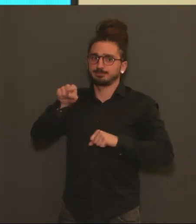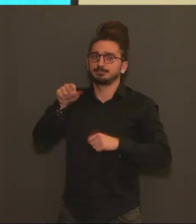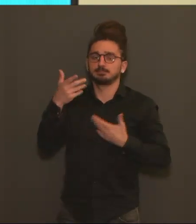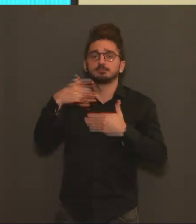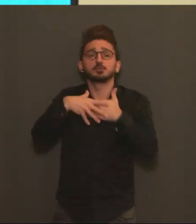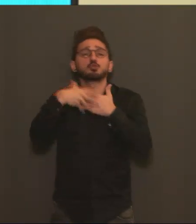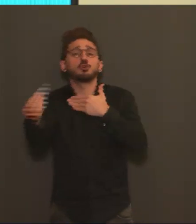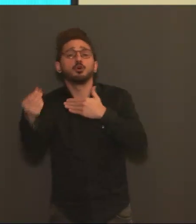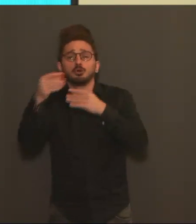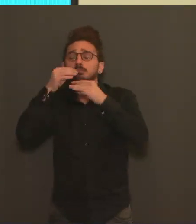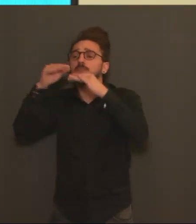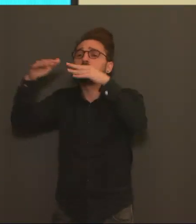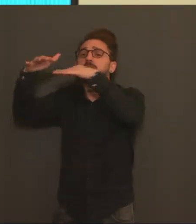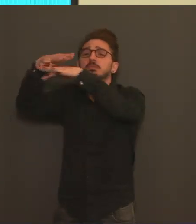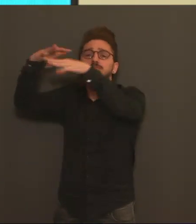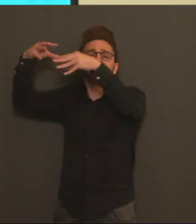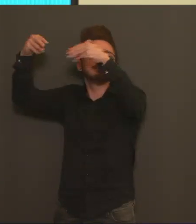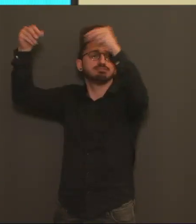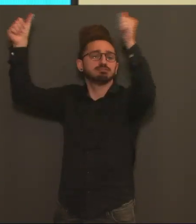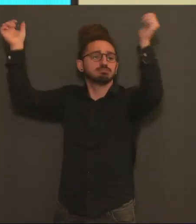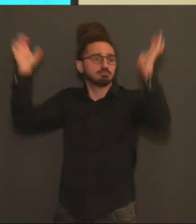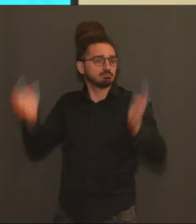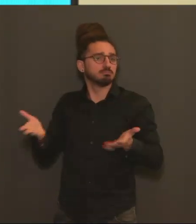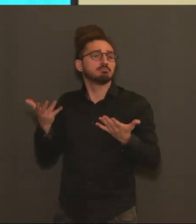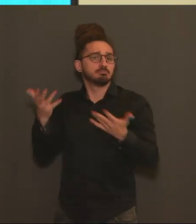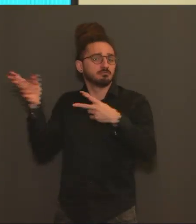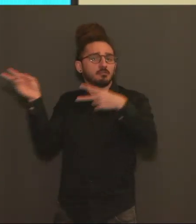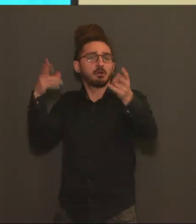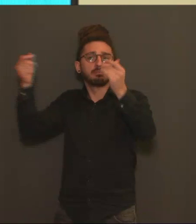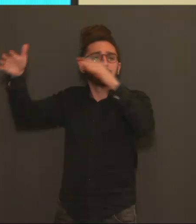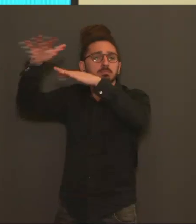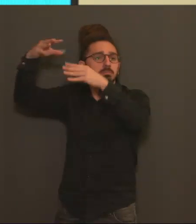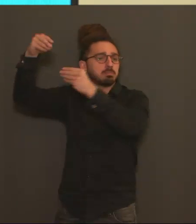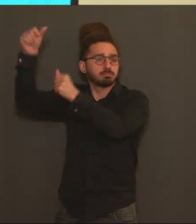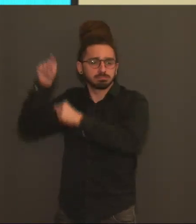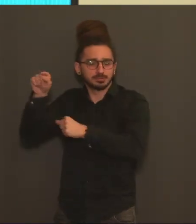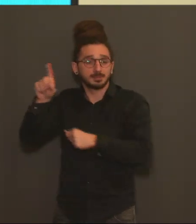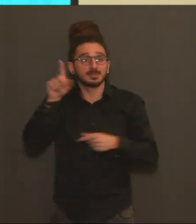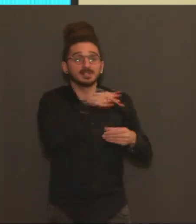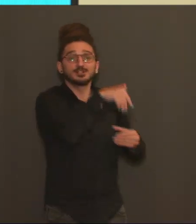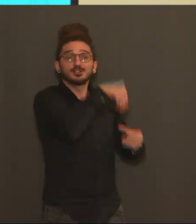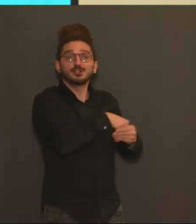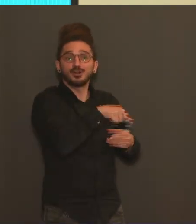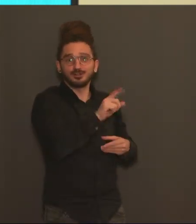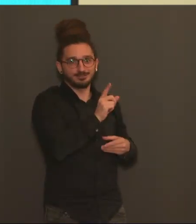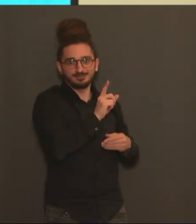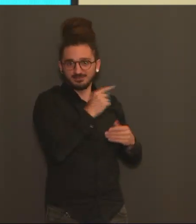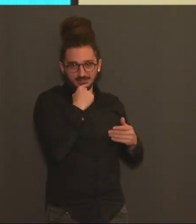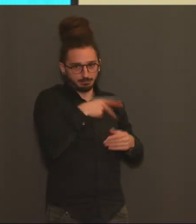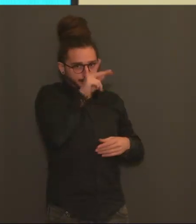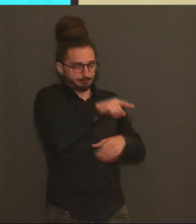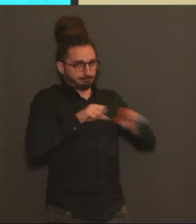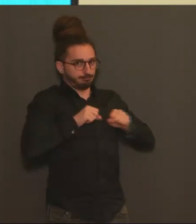micro-aérosols y sont dilués au contraire de la situation à l'intérieur. On n'a pratiquement pas ce genre de situation